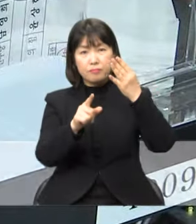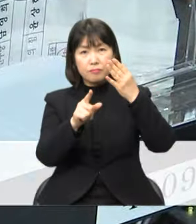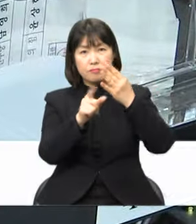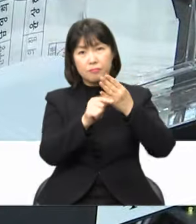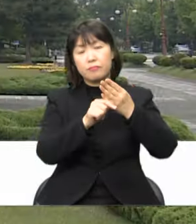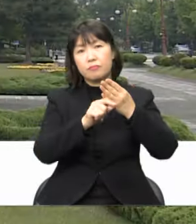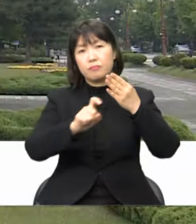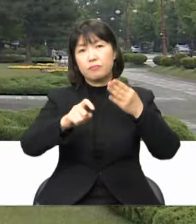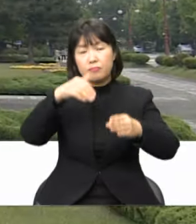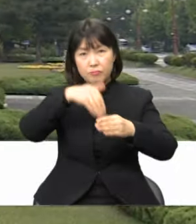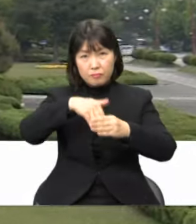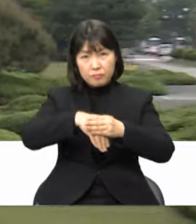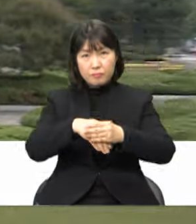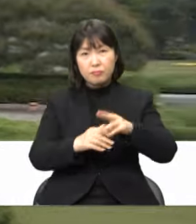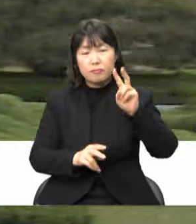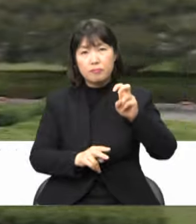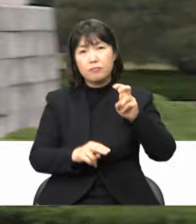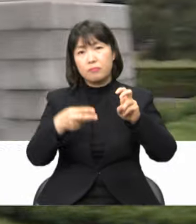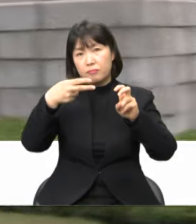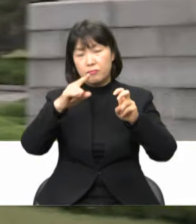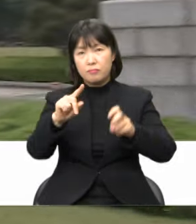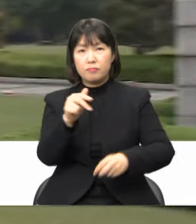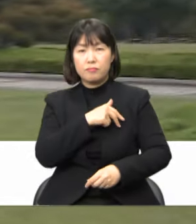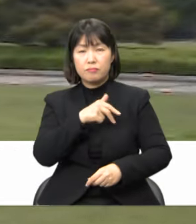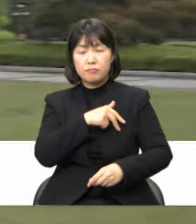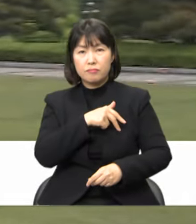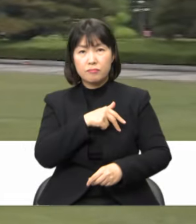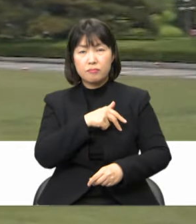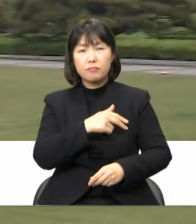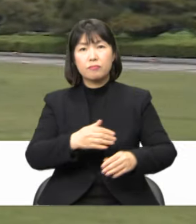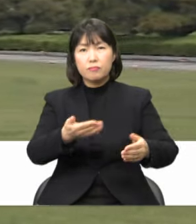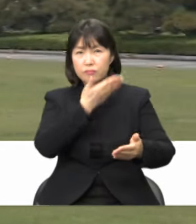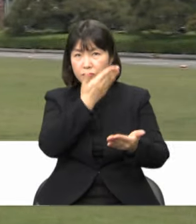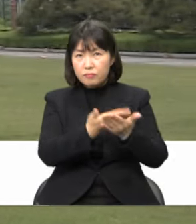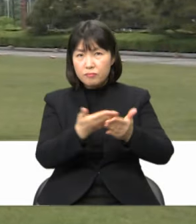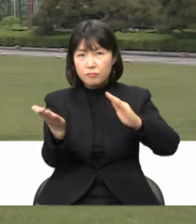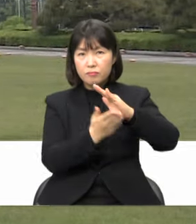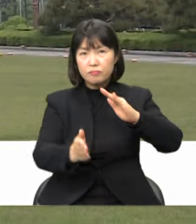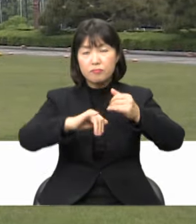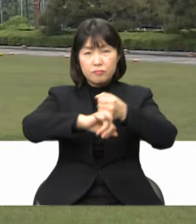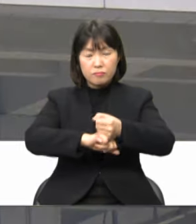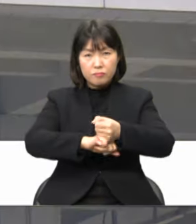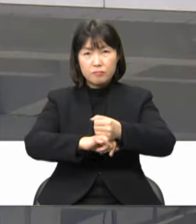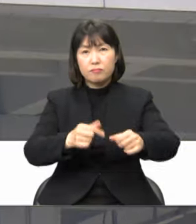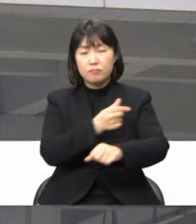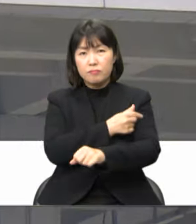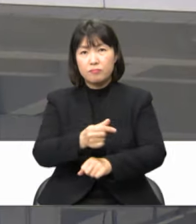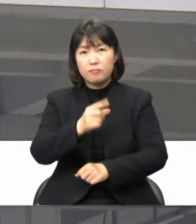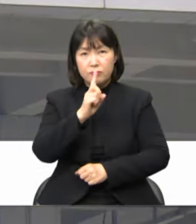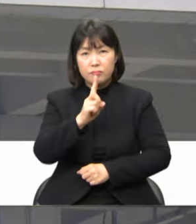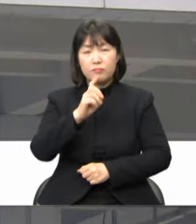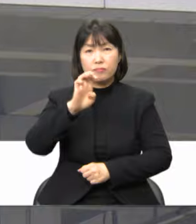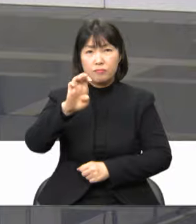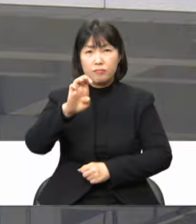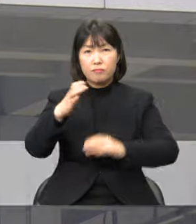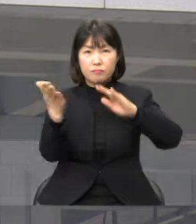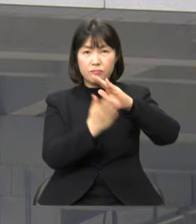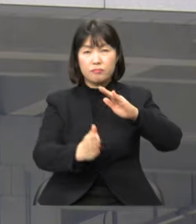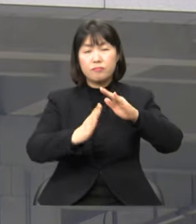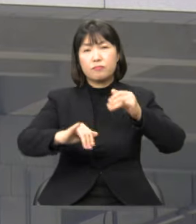22대 국회의 입성하는 당선자들도 핵심 공약으로 GTX 노선과 이노선 추진을